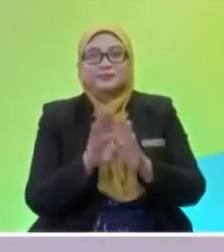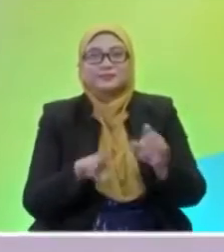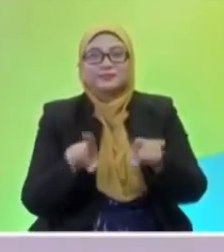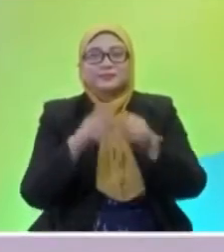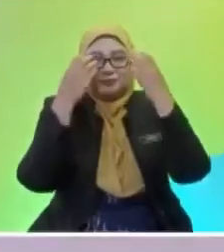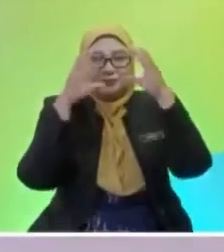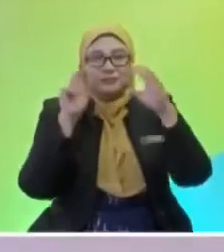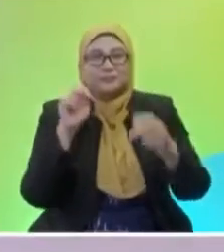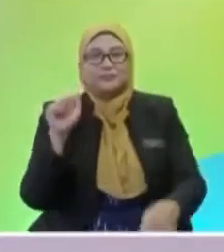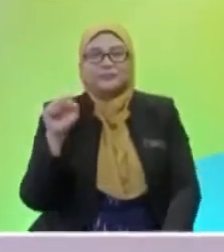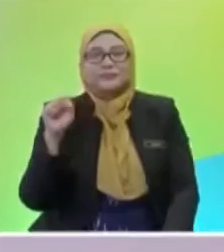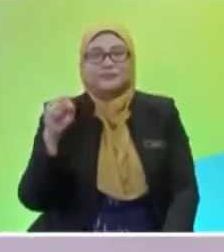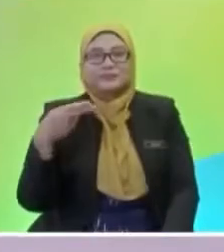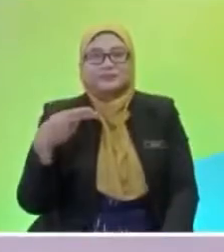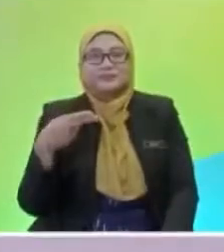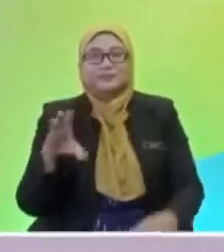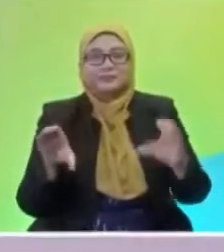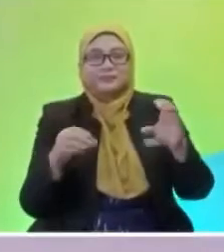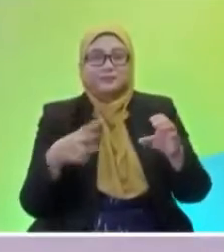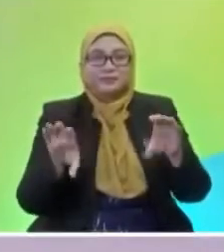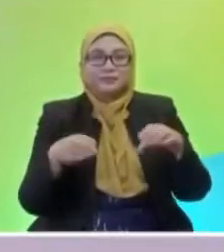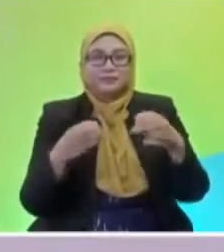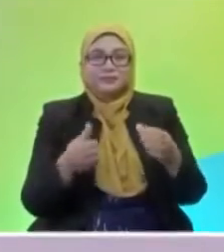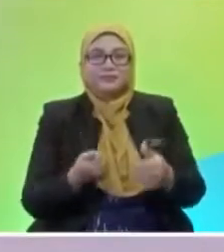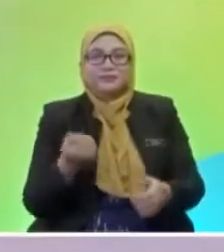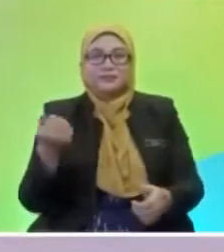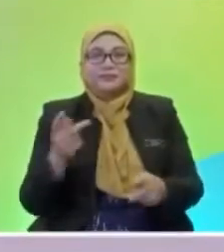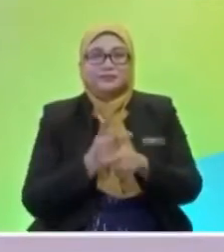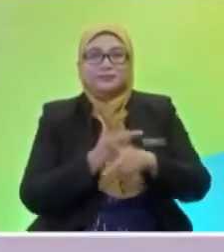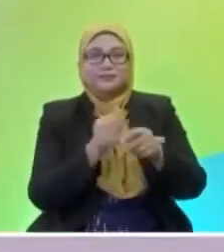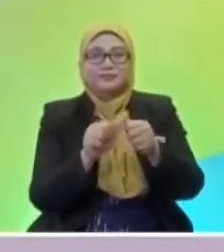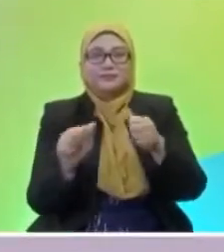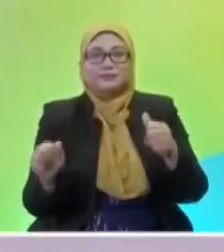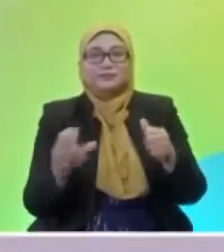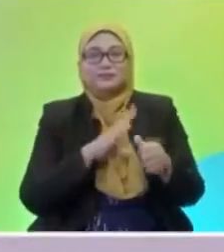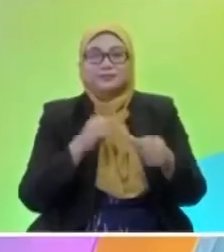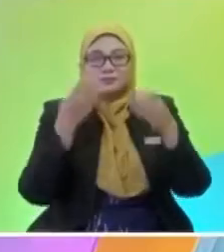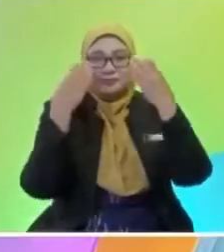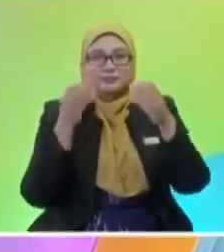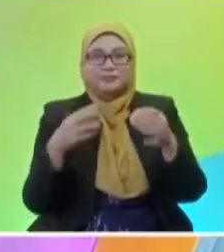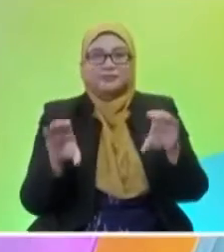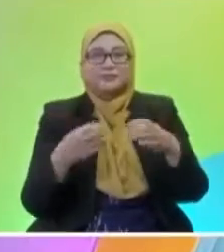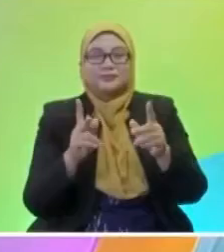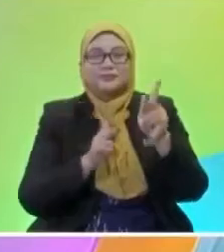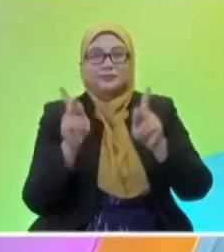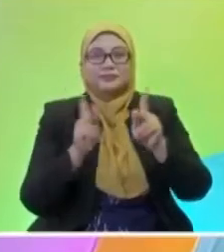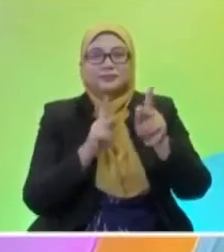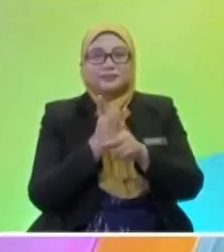pun membuat alat kawalan jauh dan Cikgu Nash telah membuat kereta kawalan jauh. Jadi kali ini kan